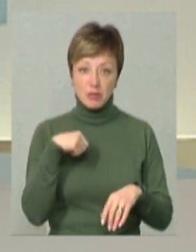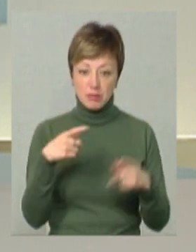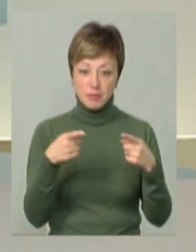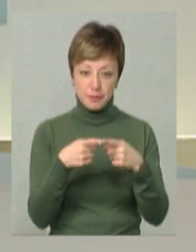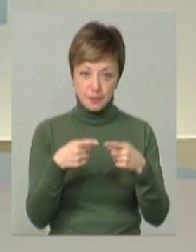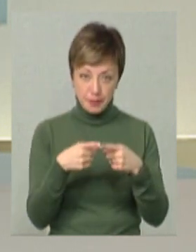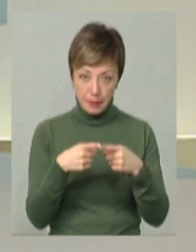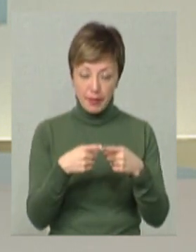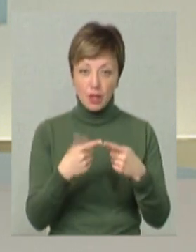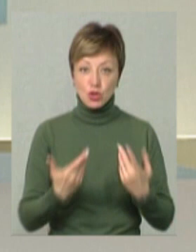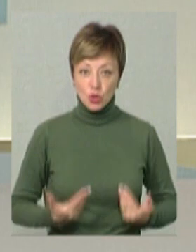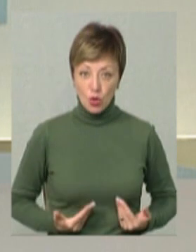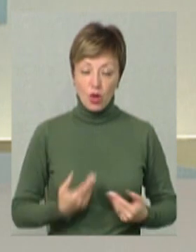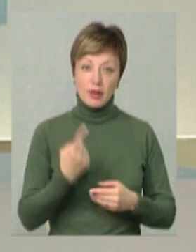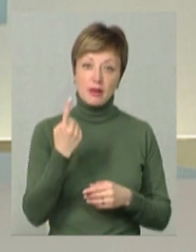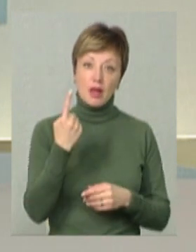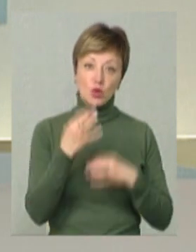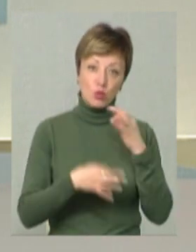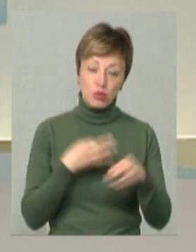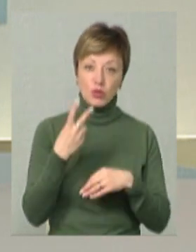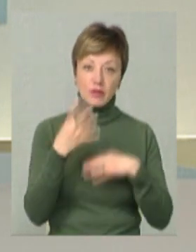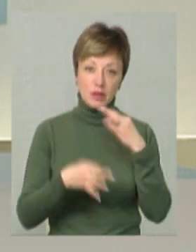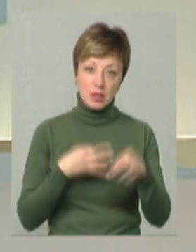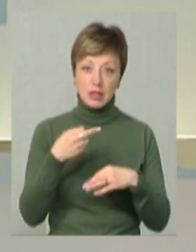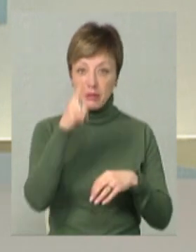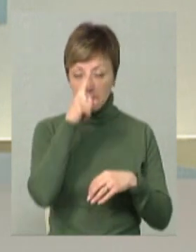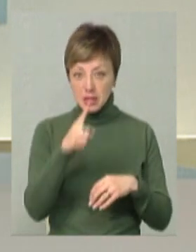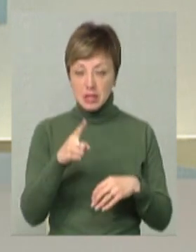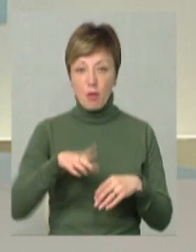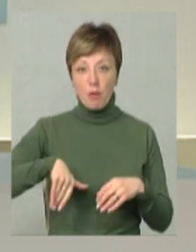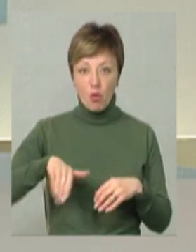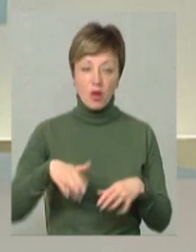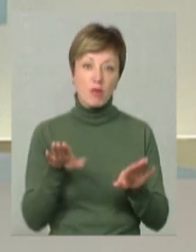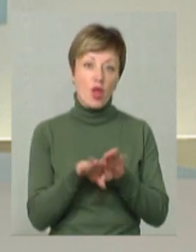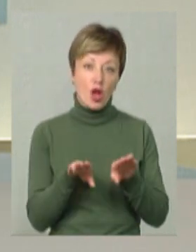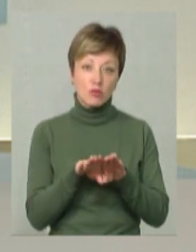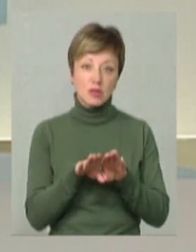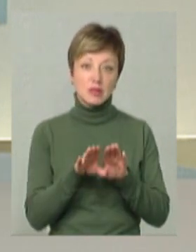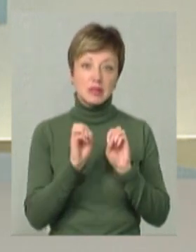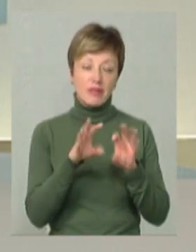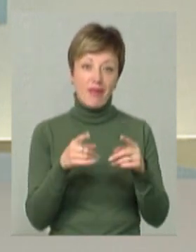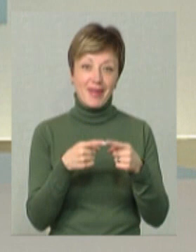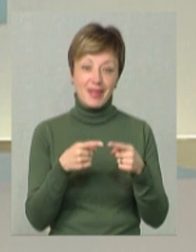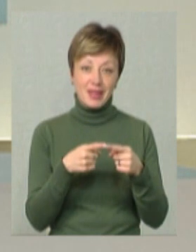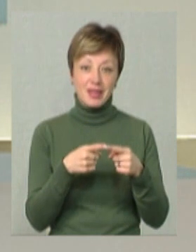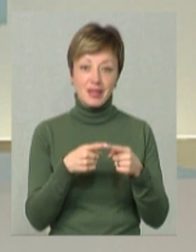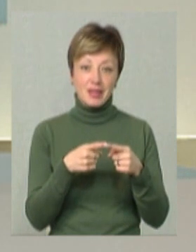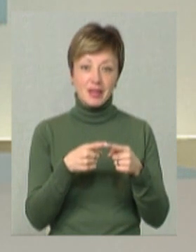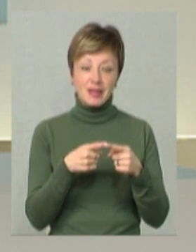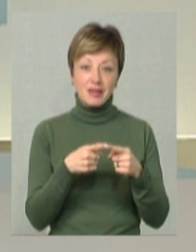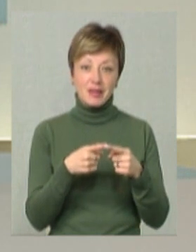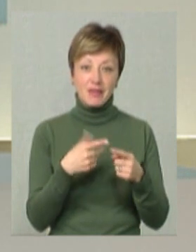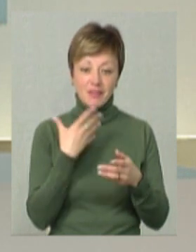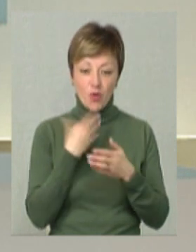винаймали житло на годину, на добу, на дві, на три, на місяць, і потім начебто його здавали.